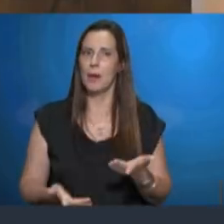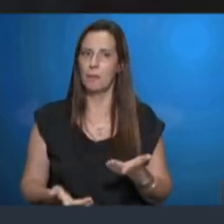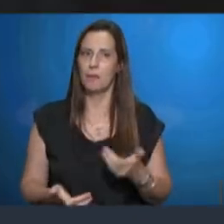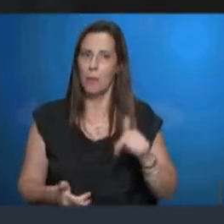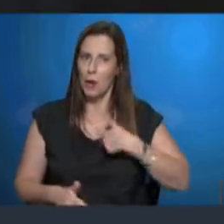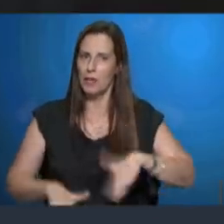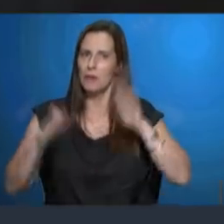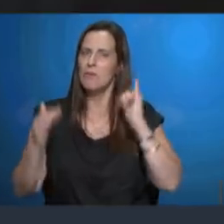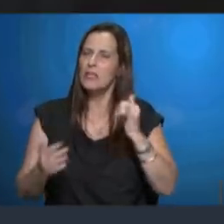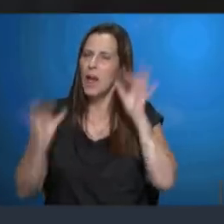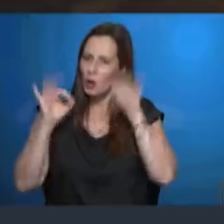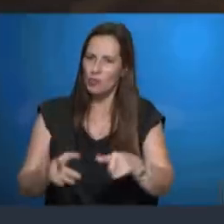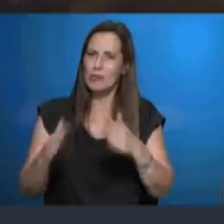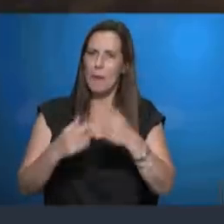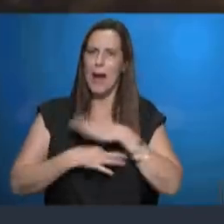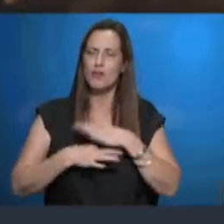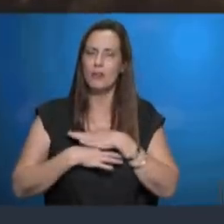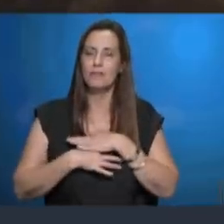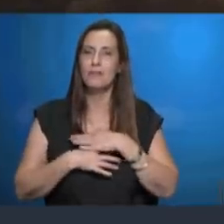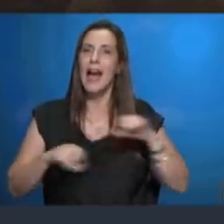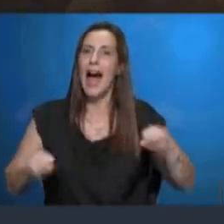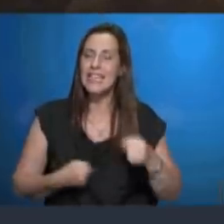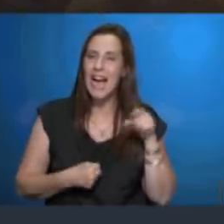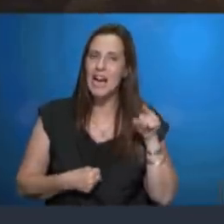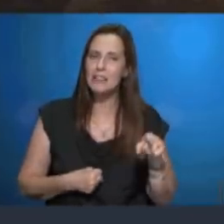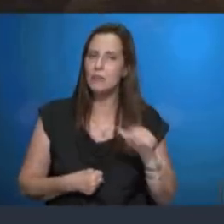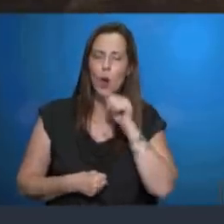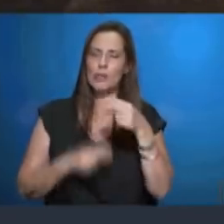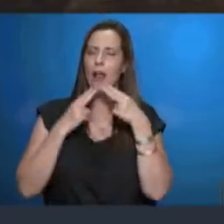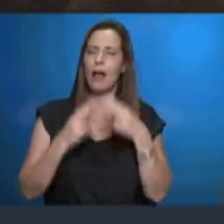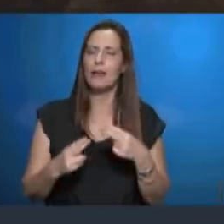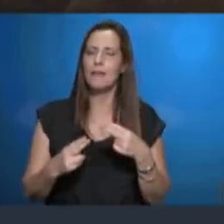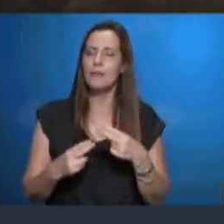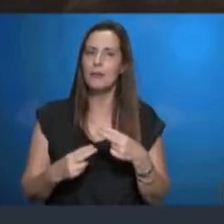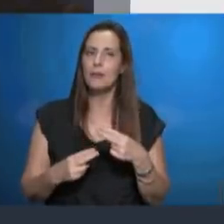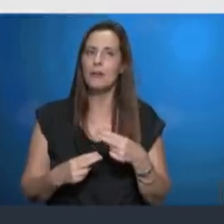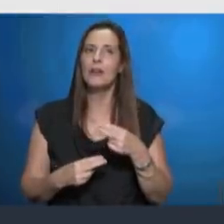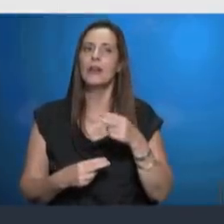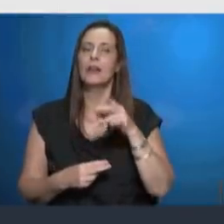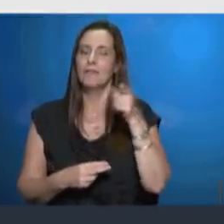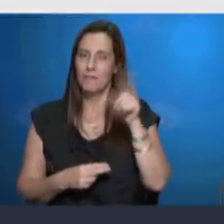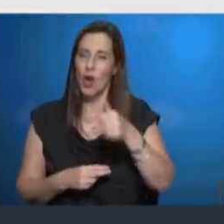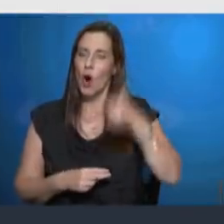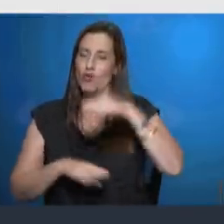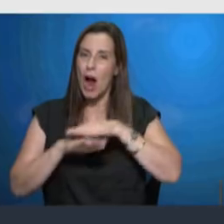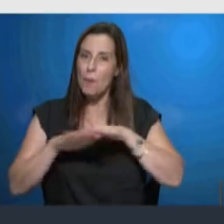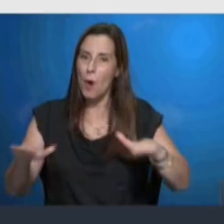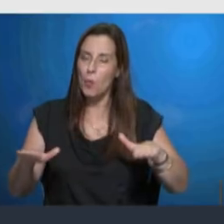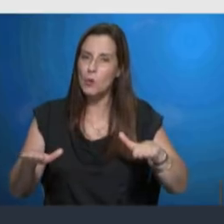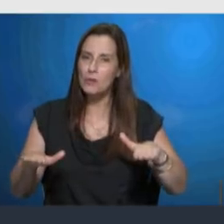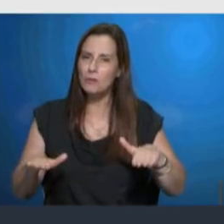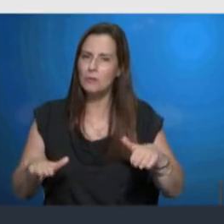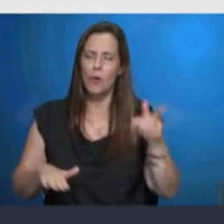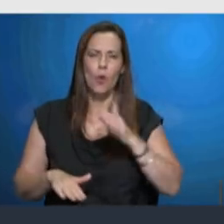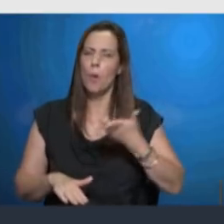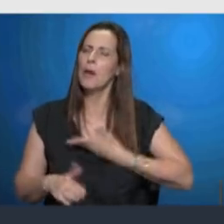מה זה? החנות הזאת זה הבית שלנו. היזם חקיקה צירב להגיב. ישראל הוכמן מסר כי ראש המועצה אבוטבול אינו